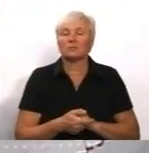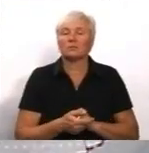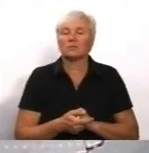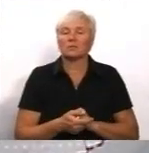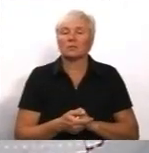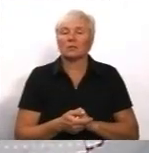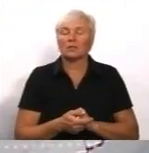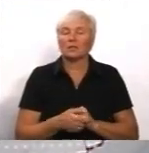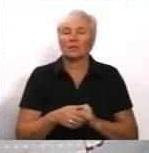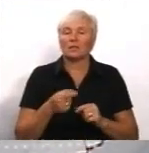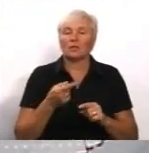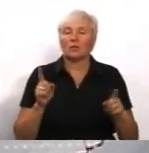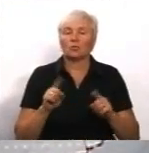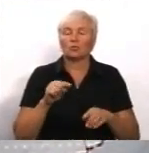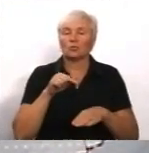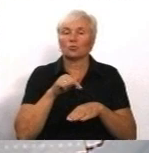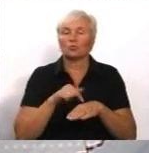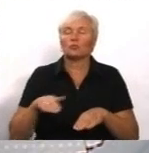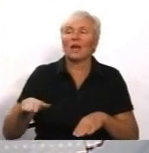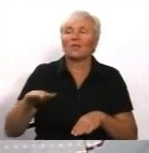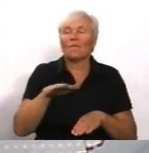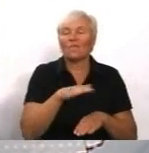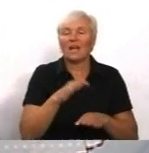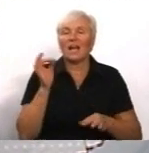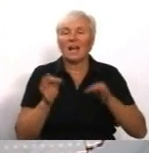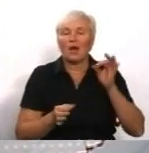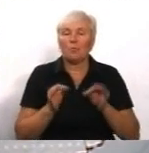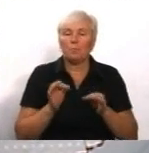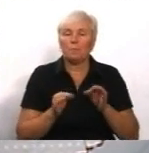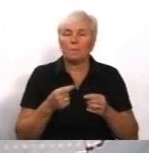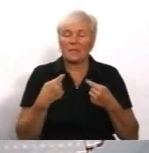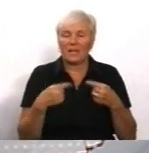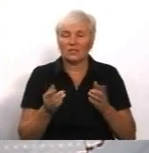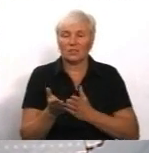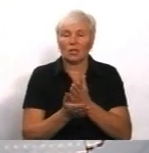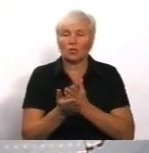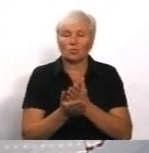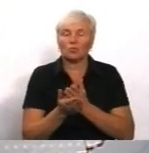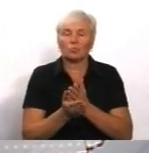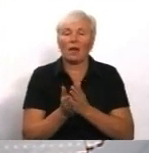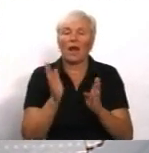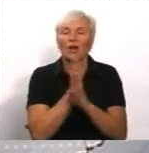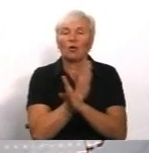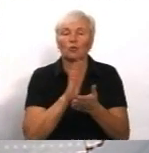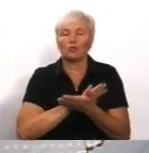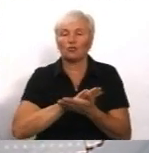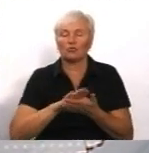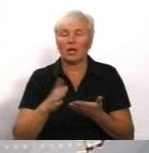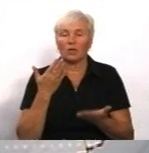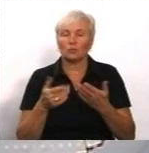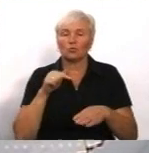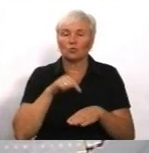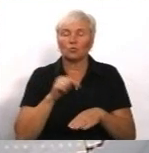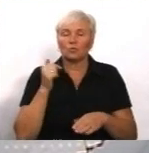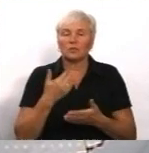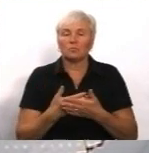Що стосується довкілля, це інша служба екологічна, але що стосується